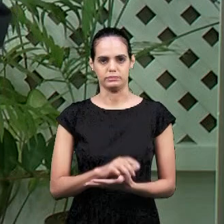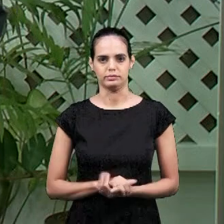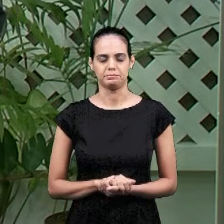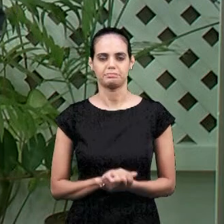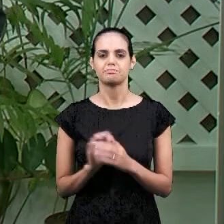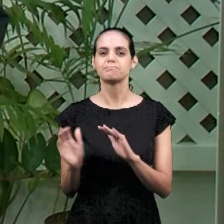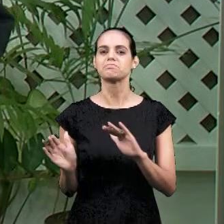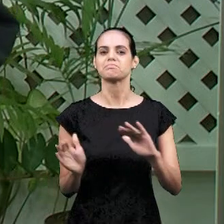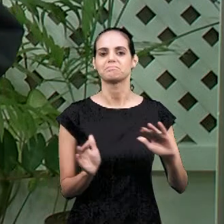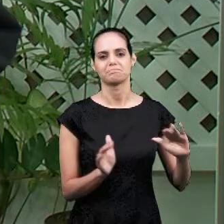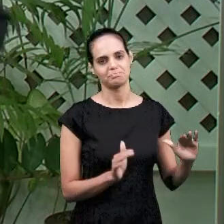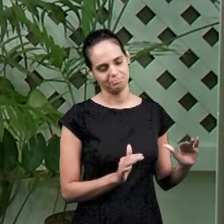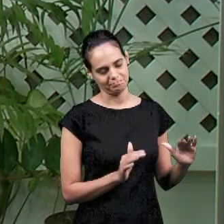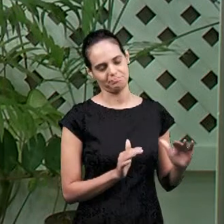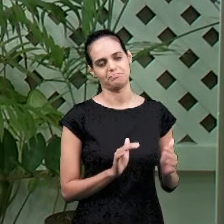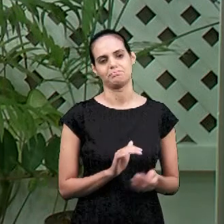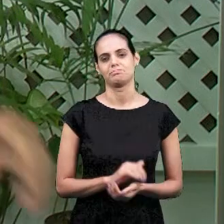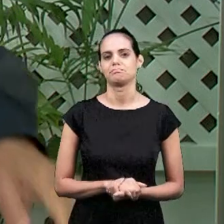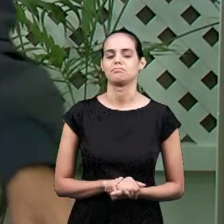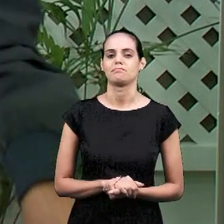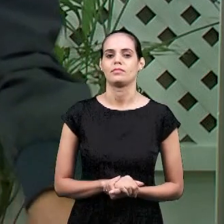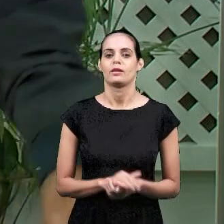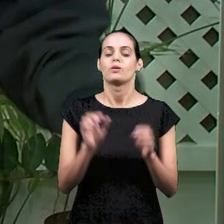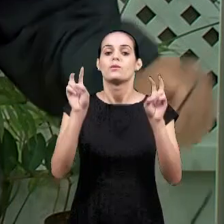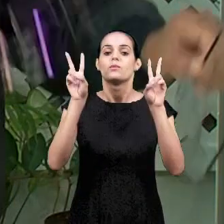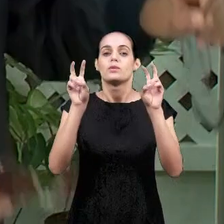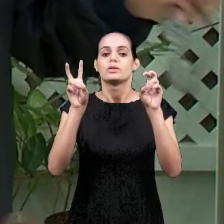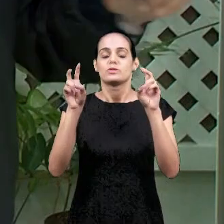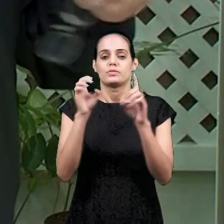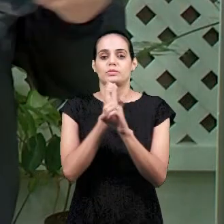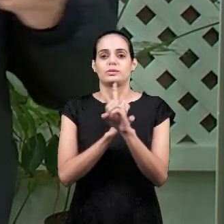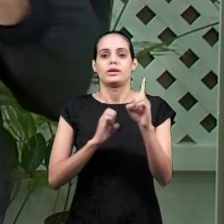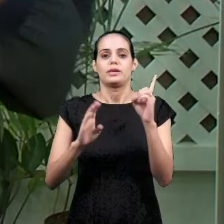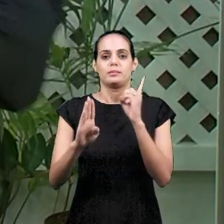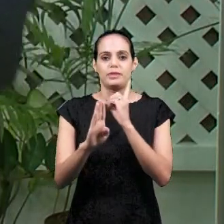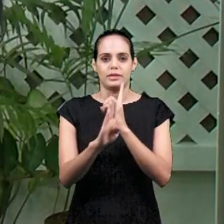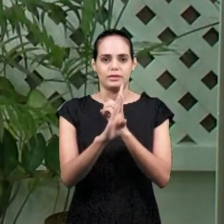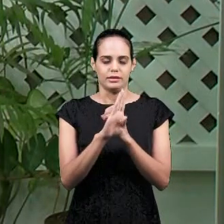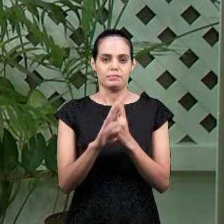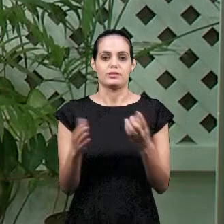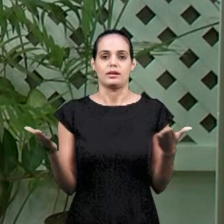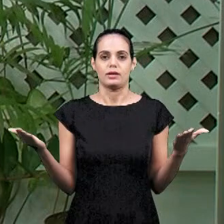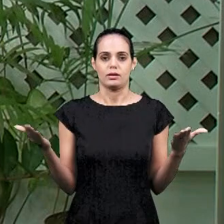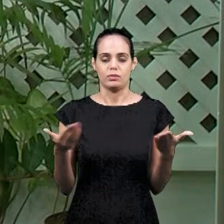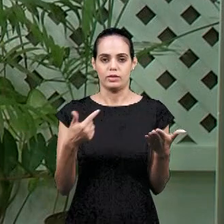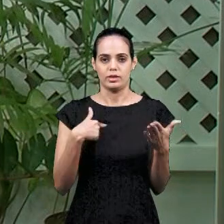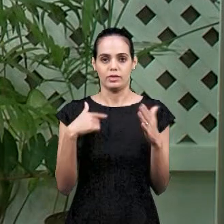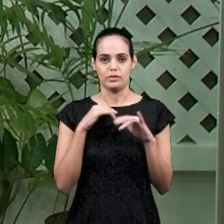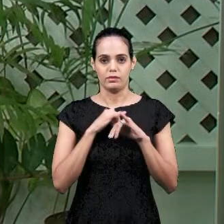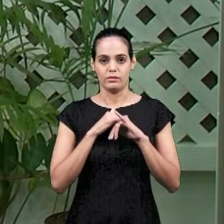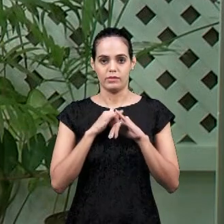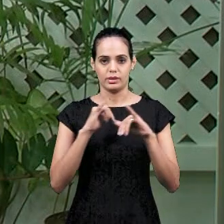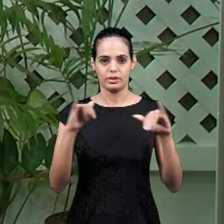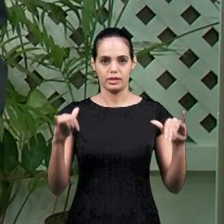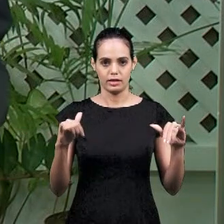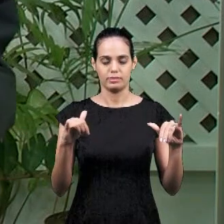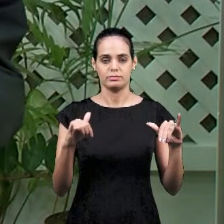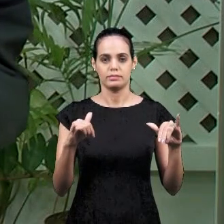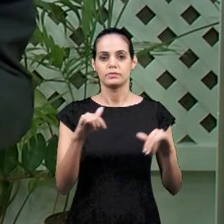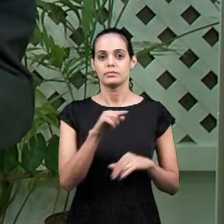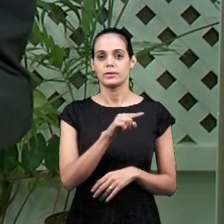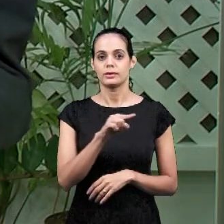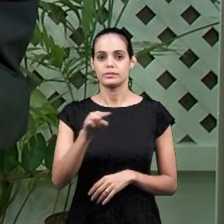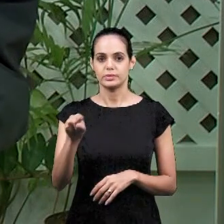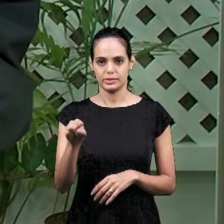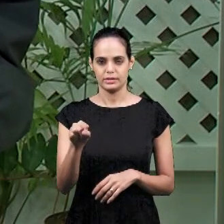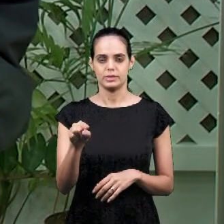venons maintenant, nous entrons dans le sujet qui est de notre école biblique dominicale. Tout d'abord, je vais apporter